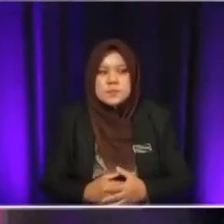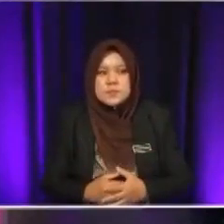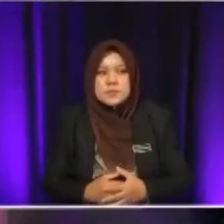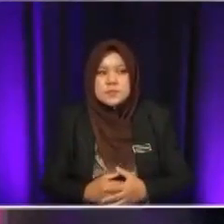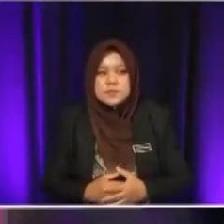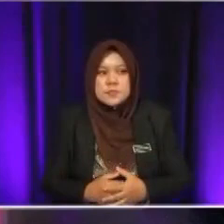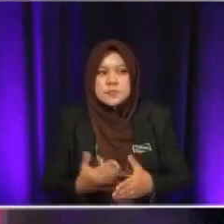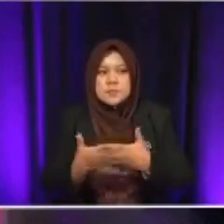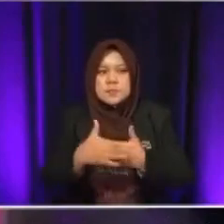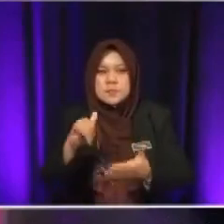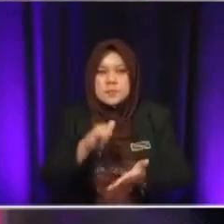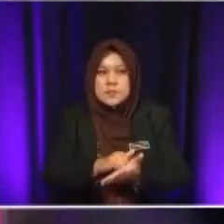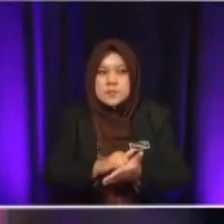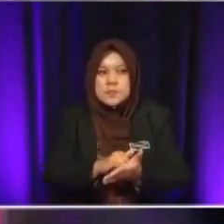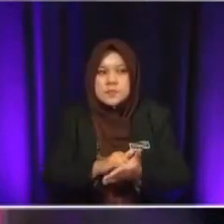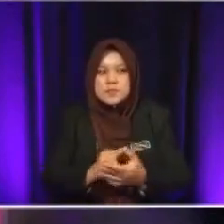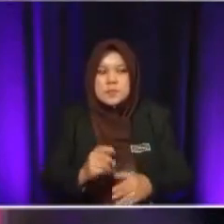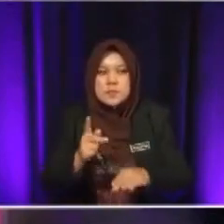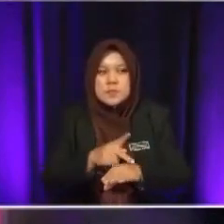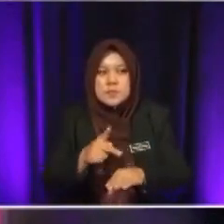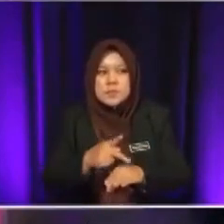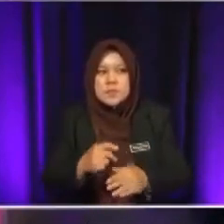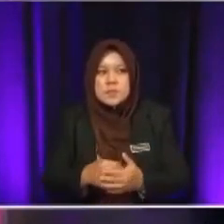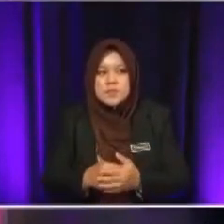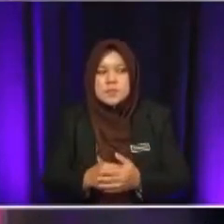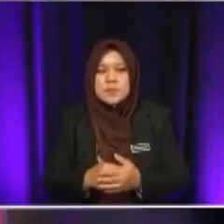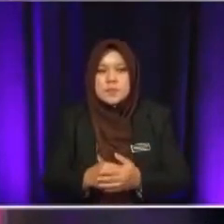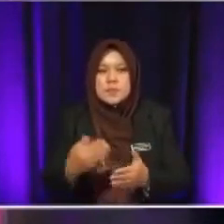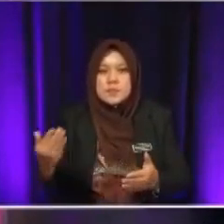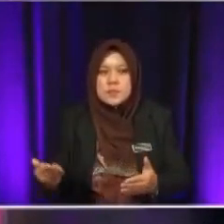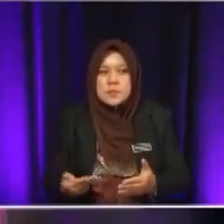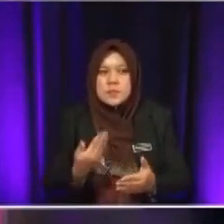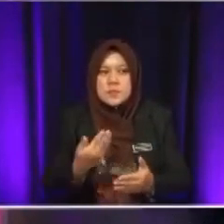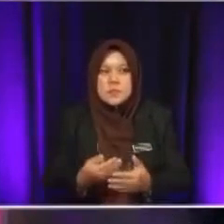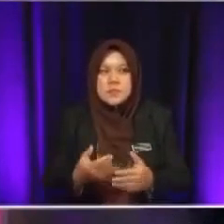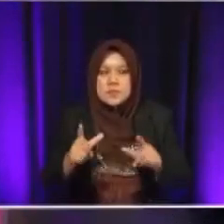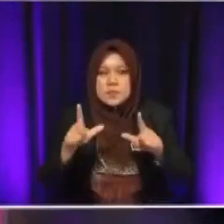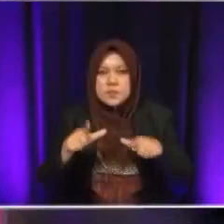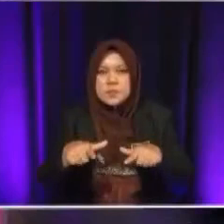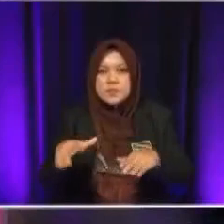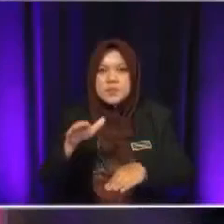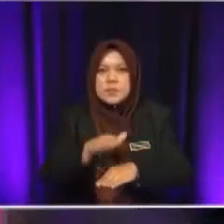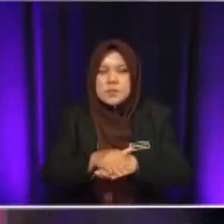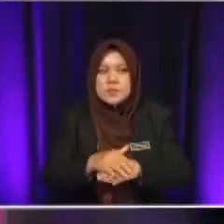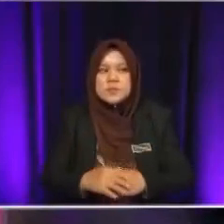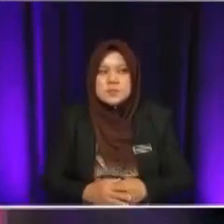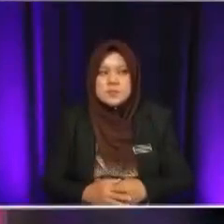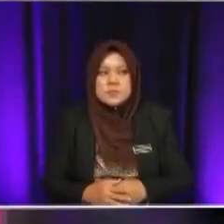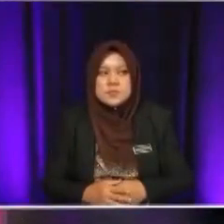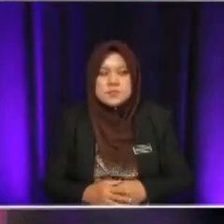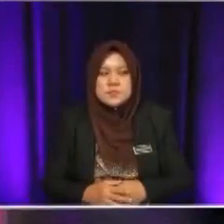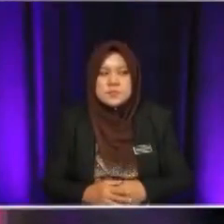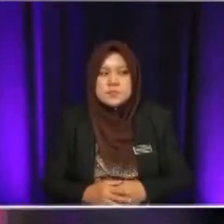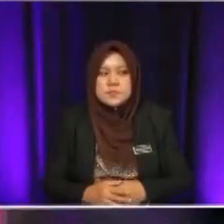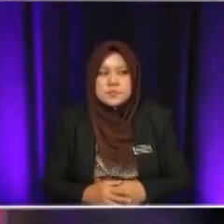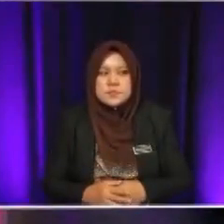Okey, selepas tu kita boleh pakai pakai sidik tangan untuk ambil kita punya medium dan letak di bahagian atas. Okey, so Mira ambil